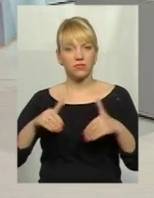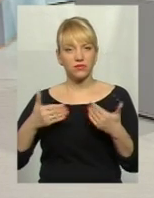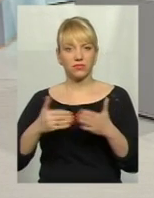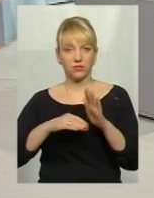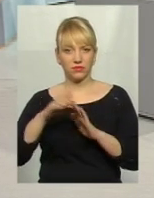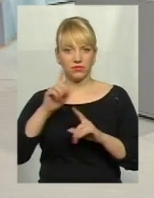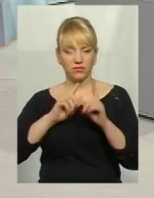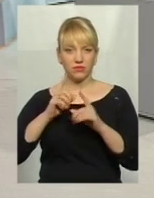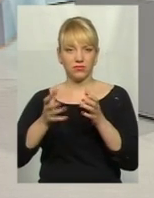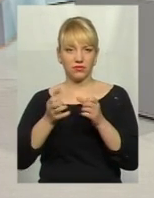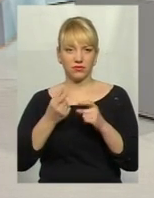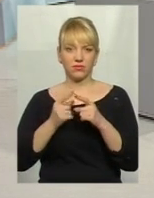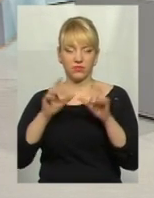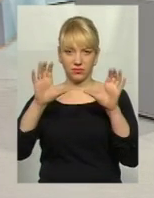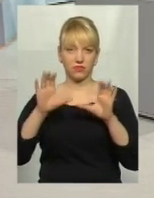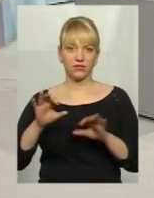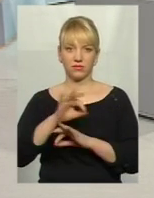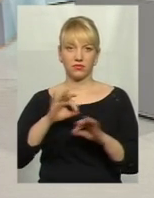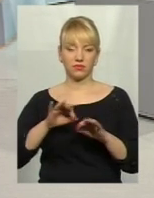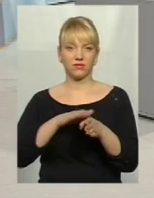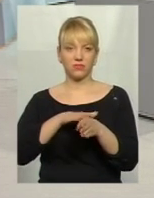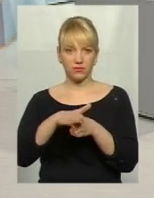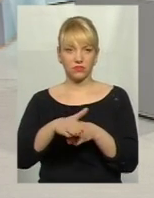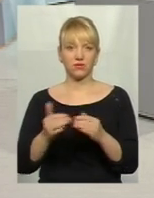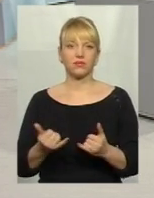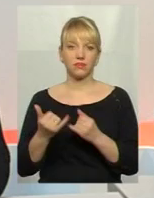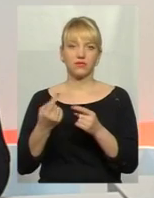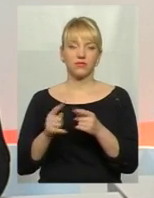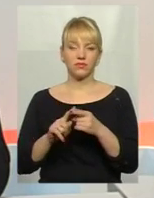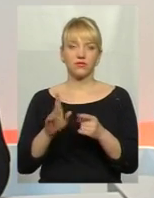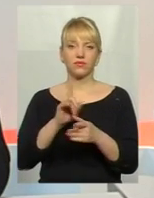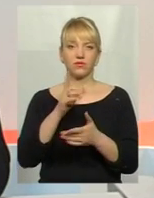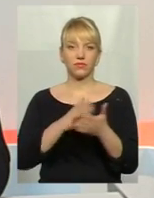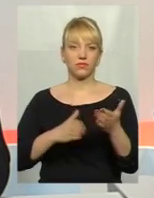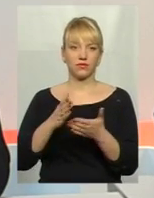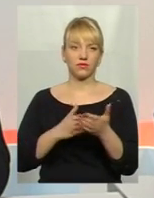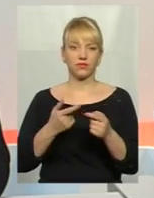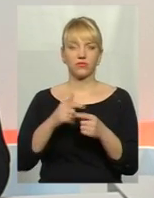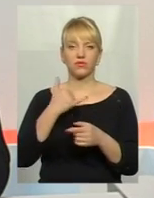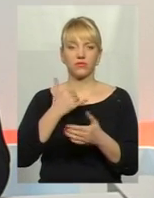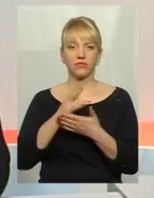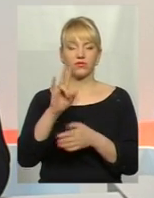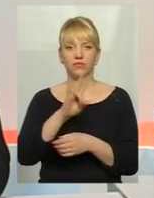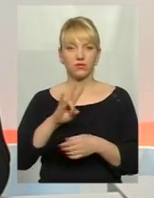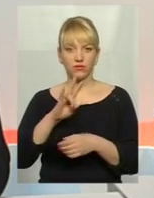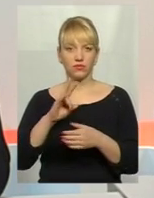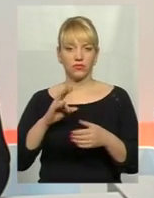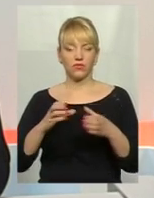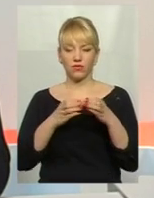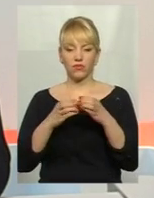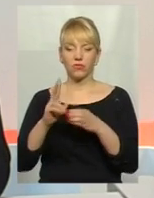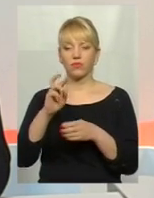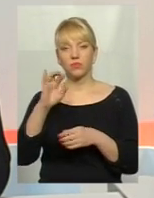Верховній Раді прийняти цей законопроект в цілому вже, для того, щоб розблокувати. У нас Новоушицька громада, є села, які